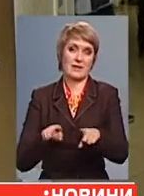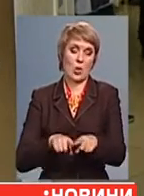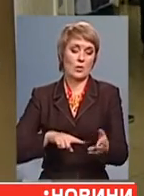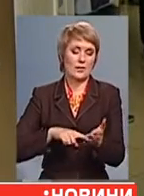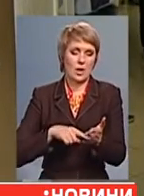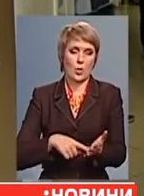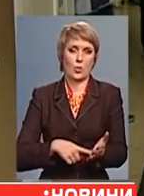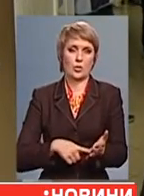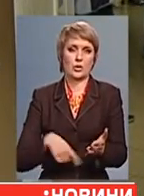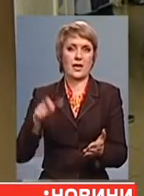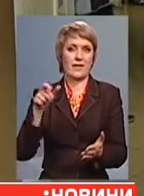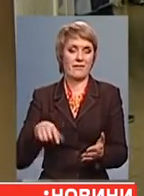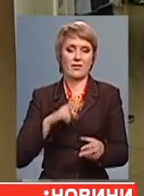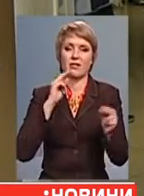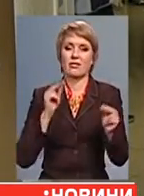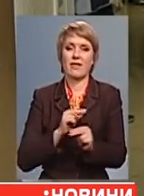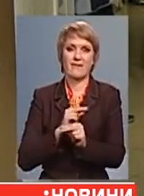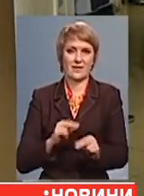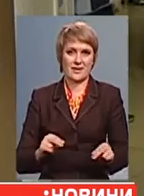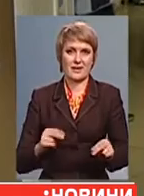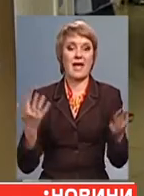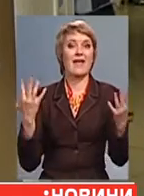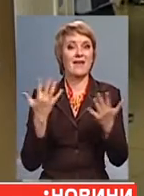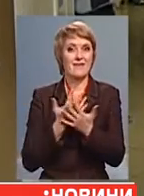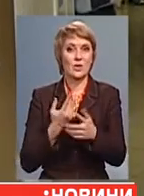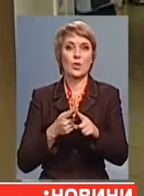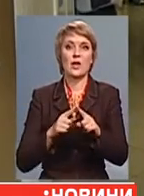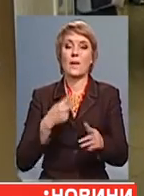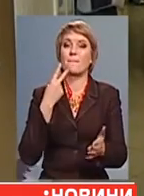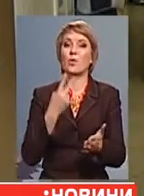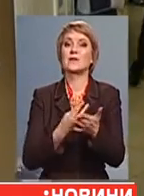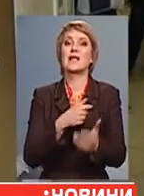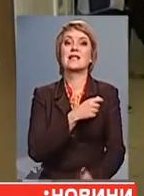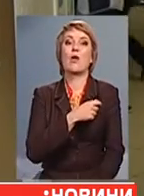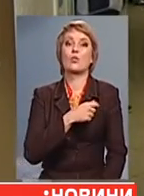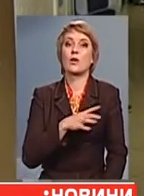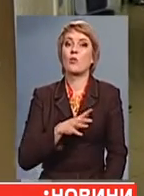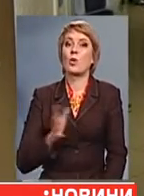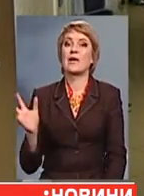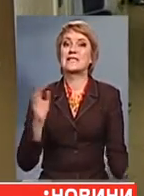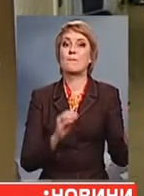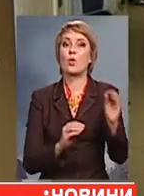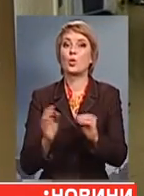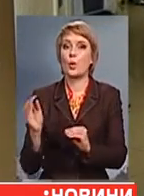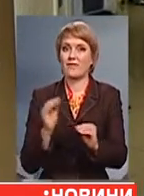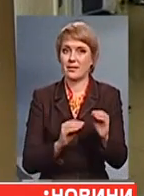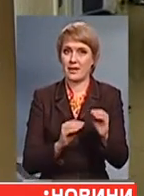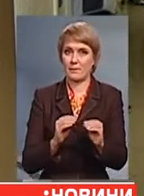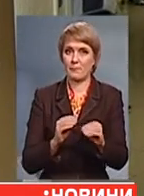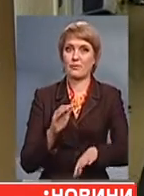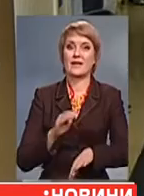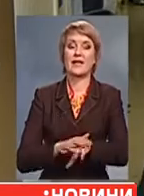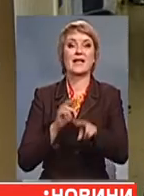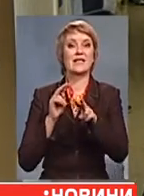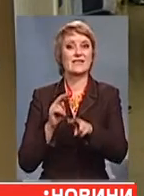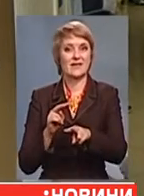ж таки, наголошує, що він невинний. Відео, яке пропонували для огляду депутатам, було змонтоване. Свідчення